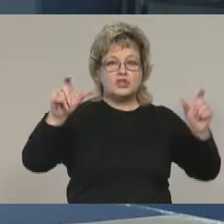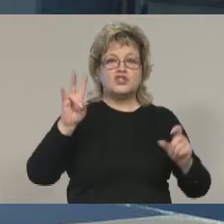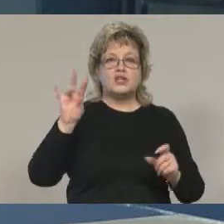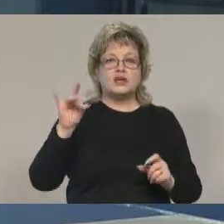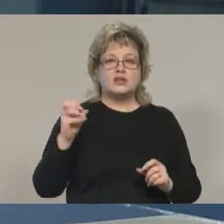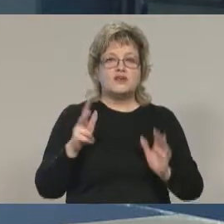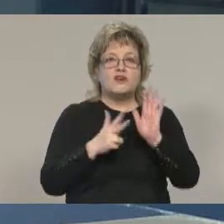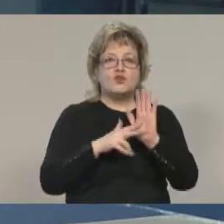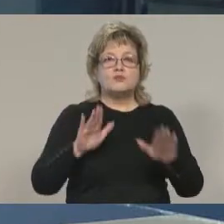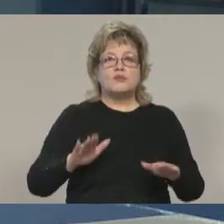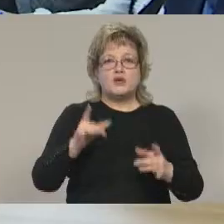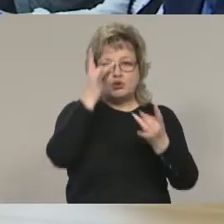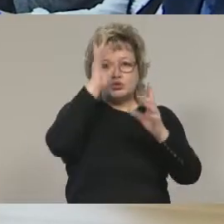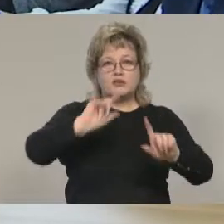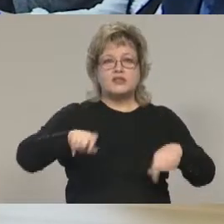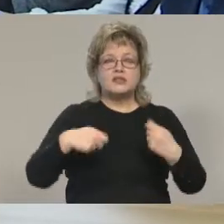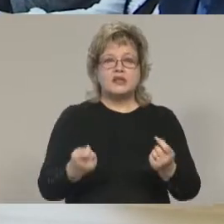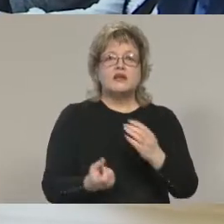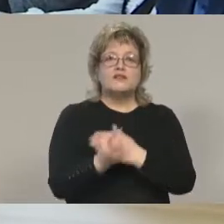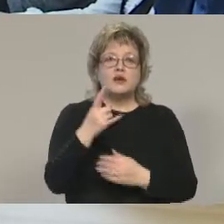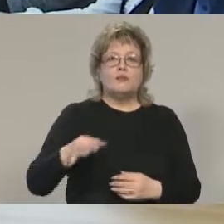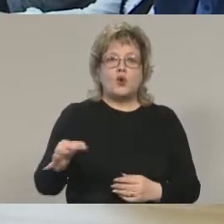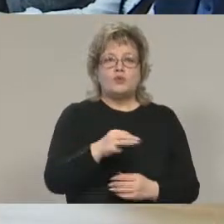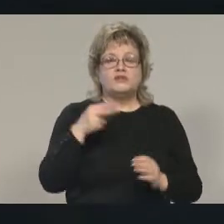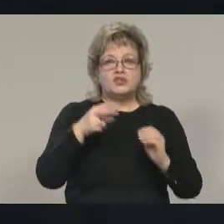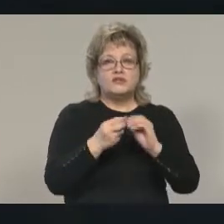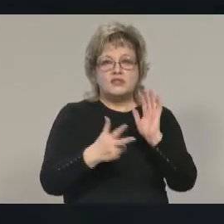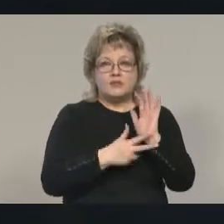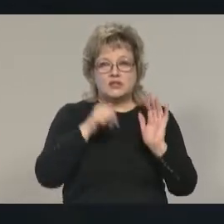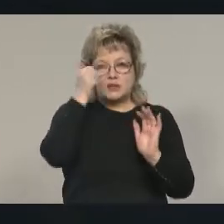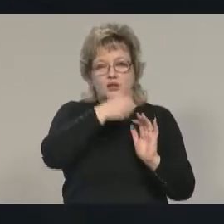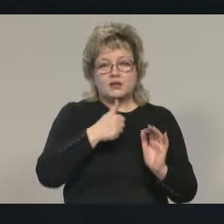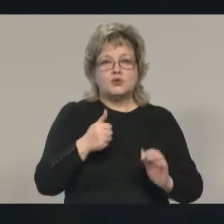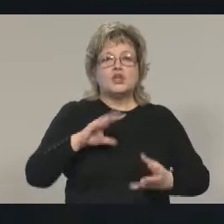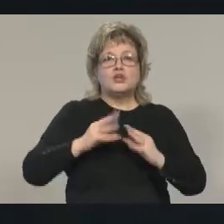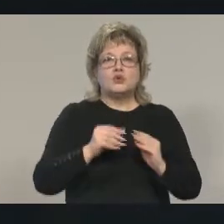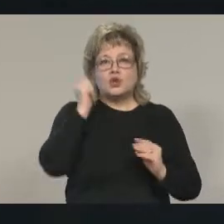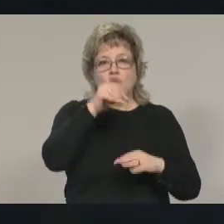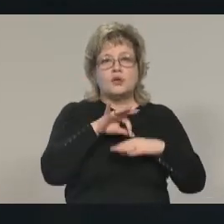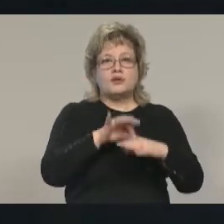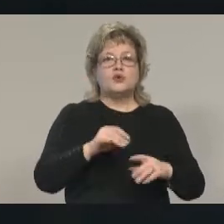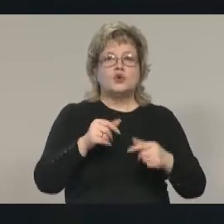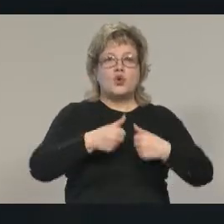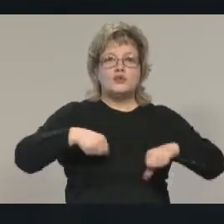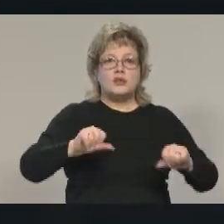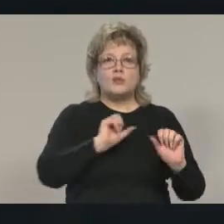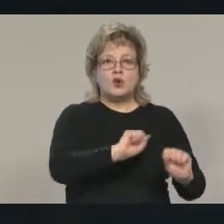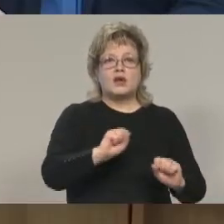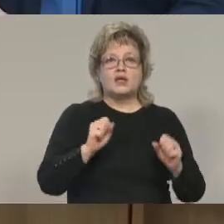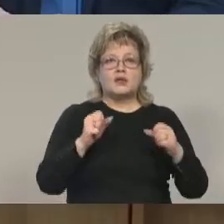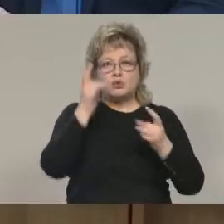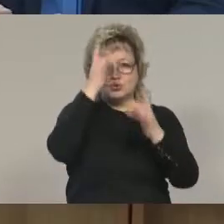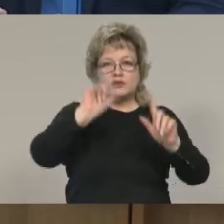Некрасова. 8 объектов культурного наследия выявлено по области в 2018-м. Итоги года подвел Комитет по охране объектов